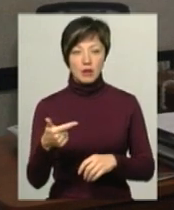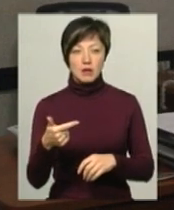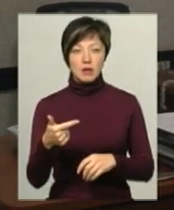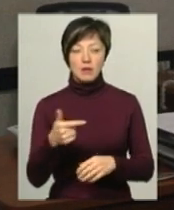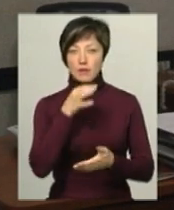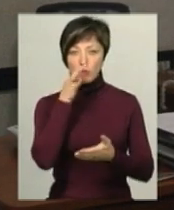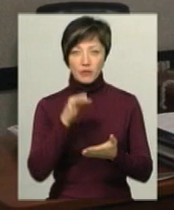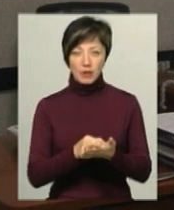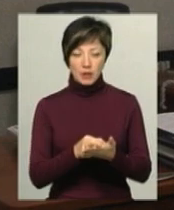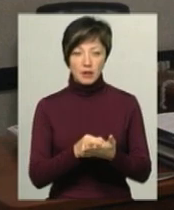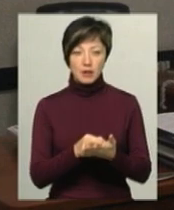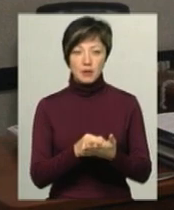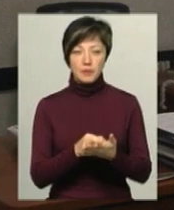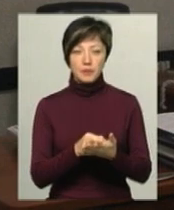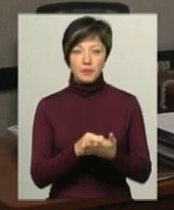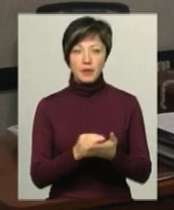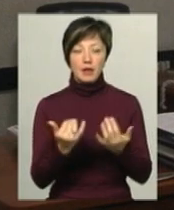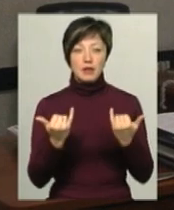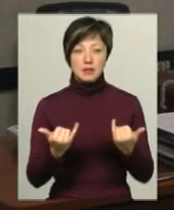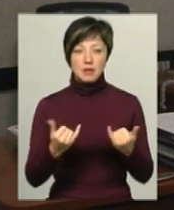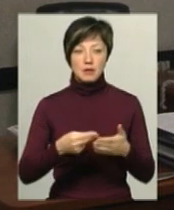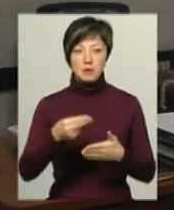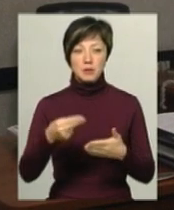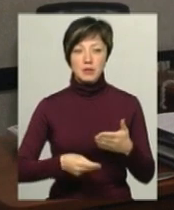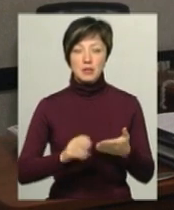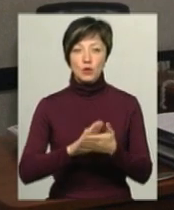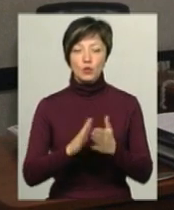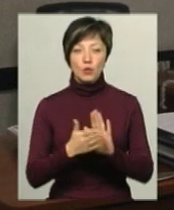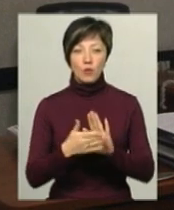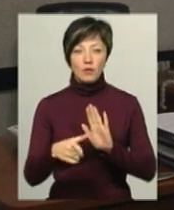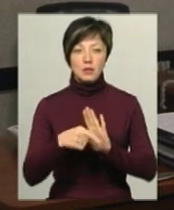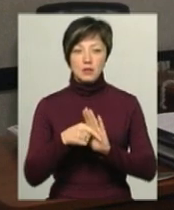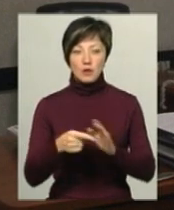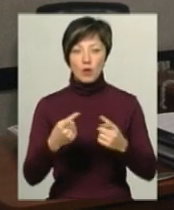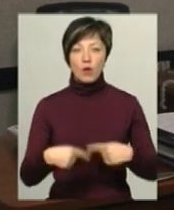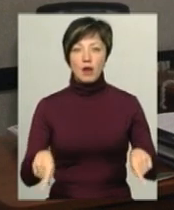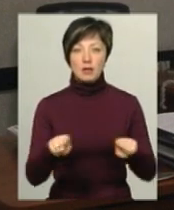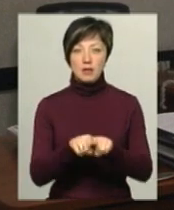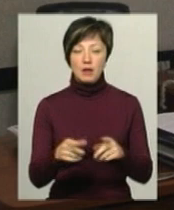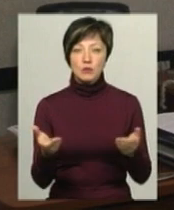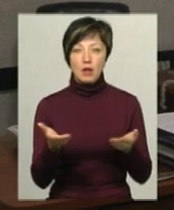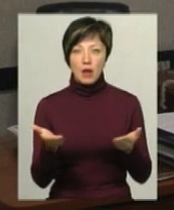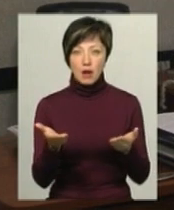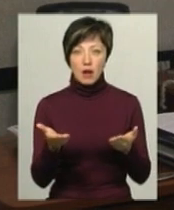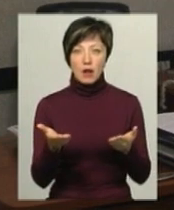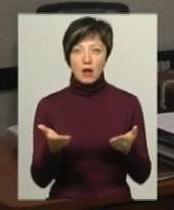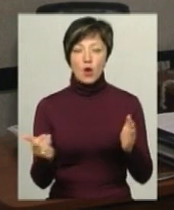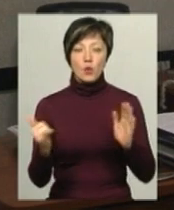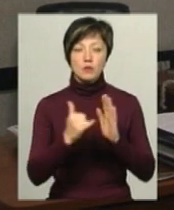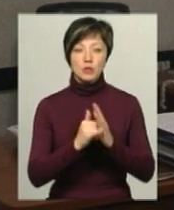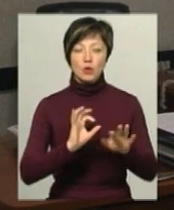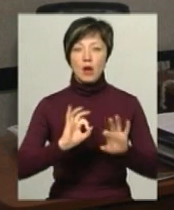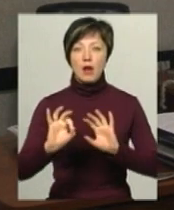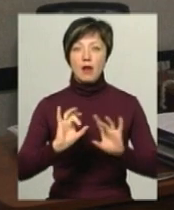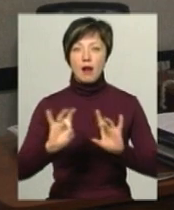то відповідальне. Зараз підписаний договір з організацією, яка розміщує